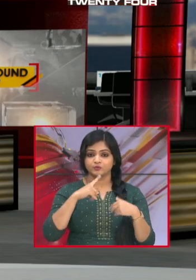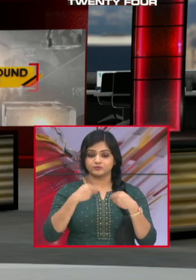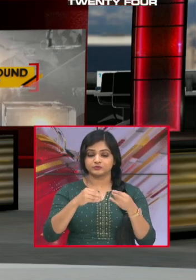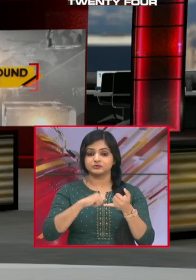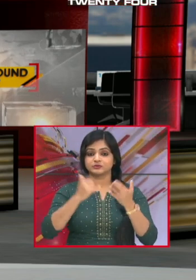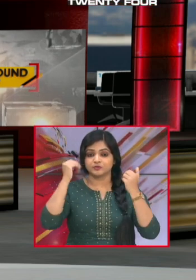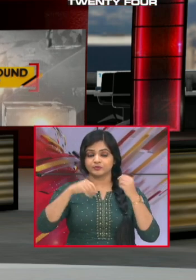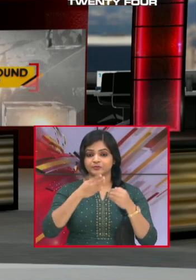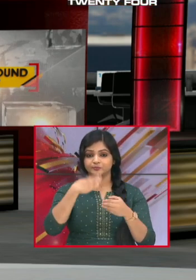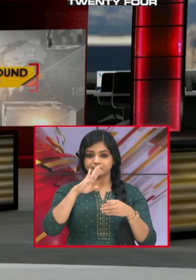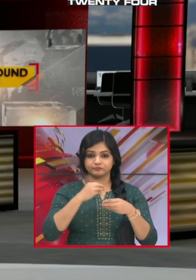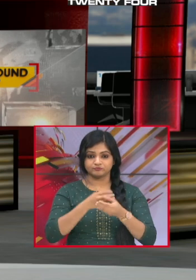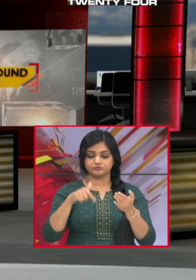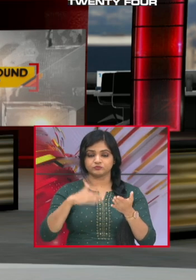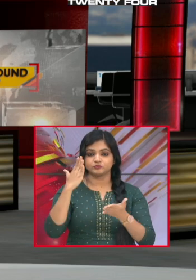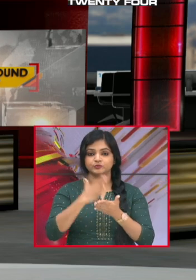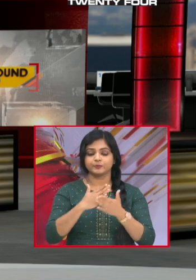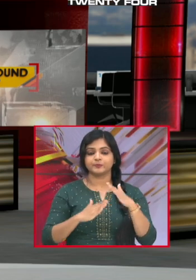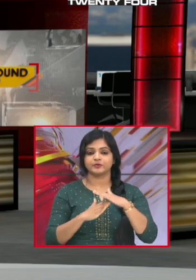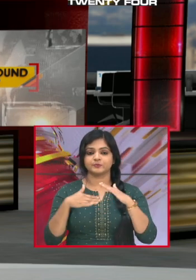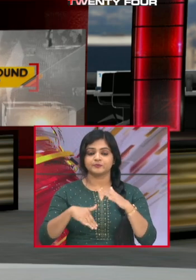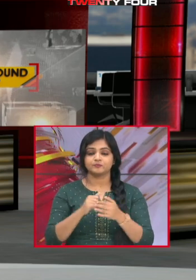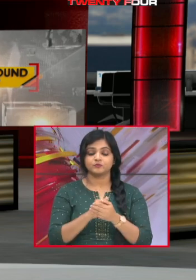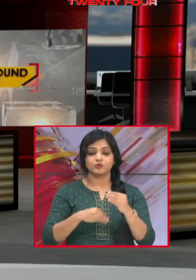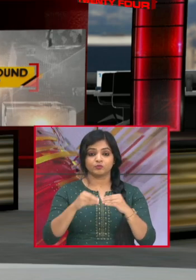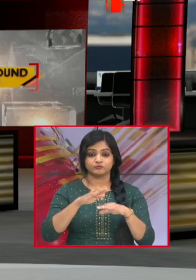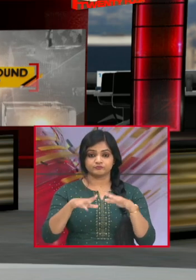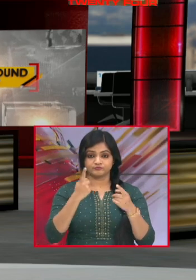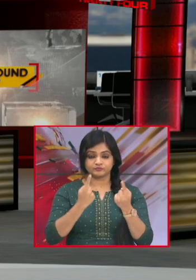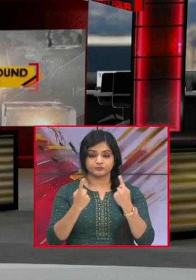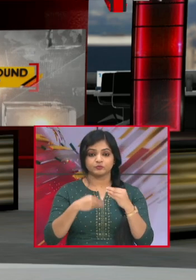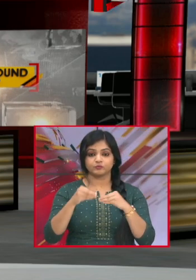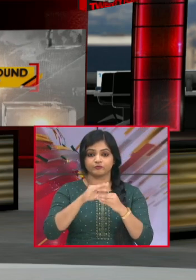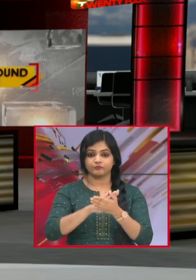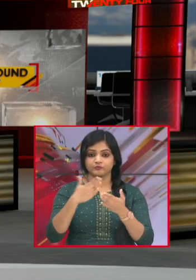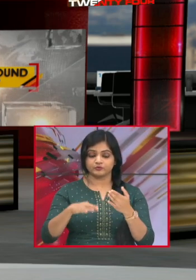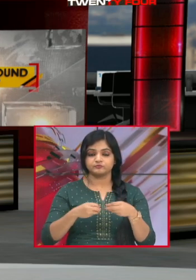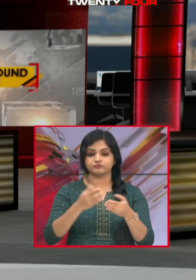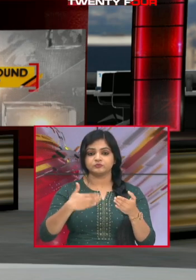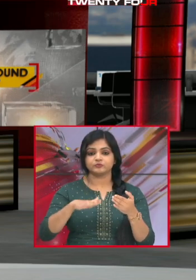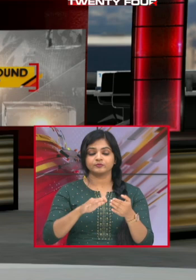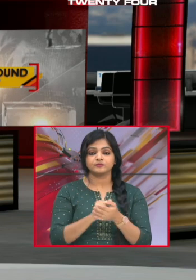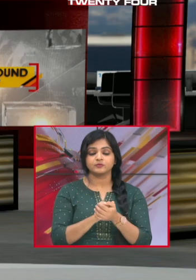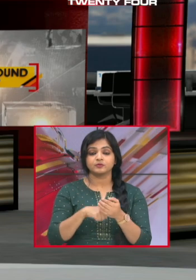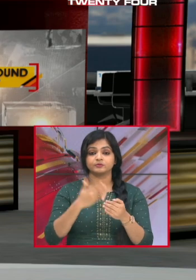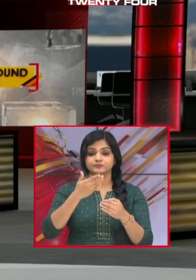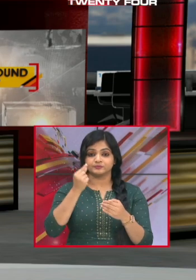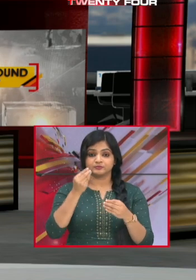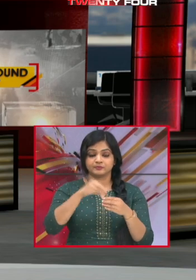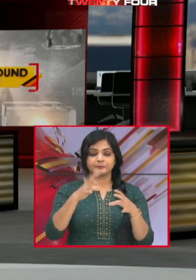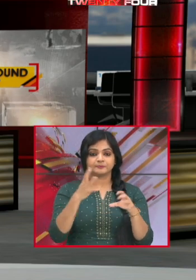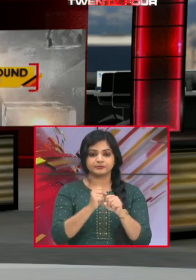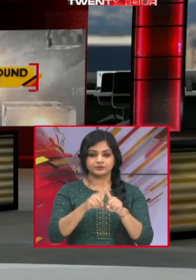Vidranam Talcaligamider Divachu, Kurdel Parishu Trangel Kesham, Tudar Nadabadi Sugarikim, Tirthagare Karium Arachu, Eleke Ilata Aravana Vidranam Chim